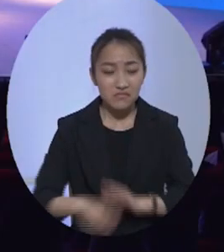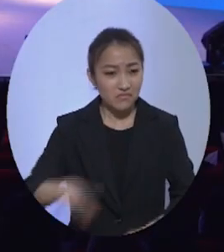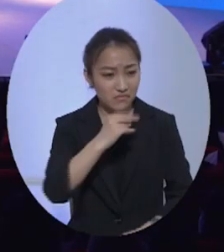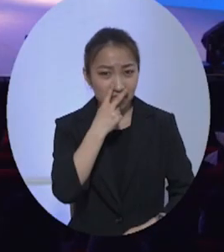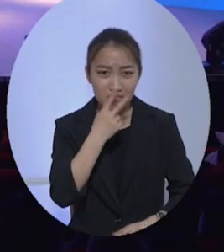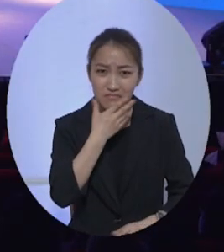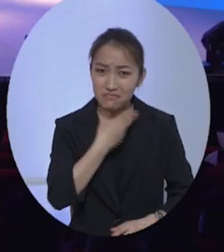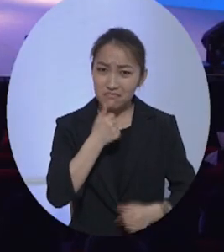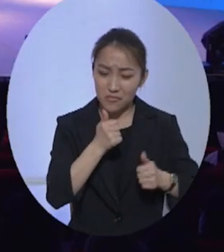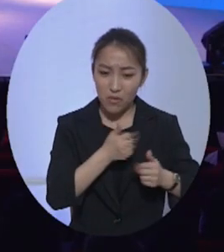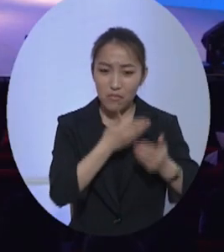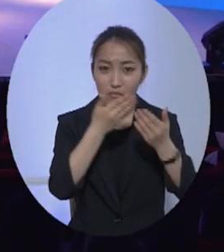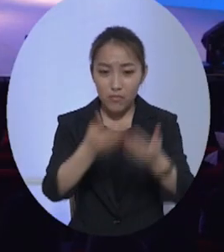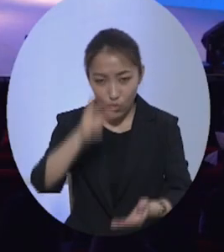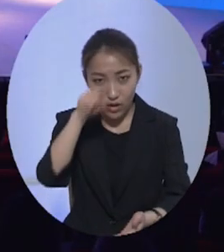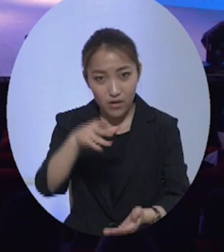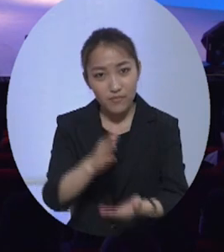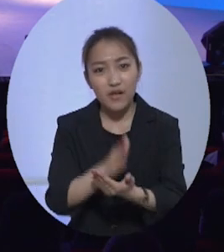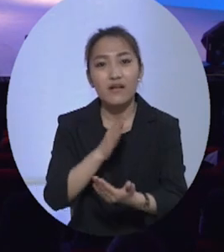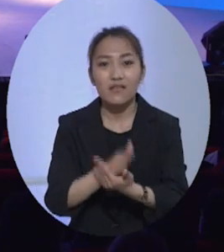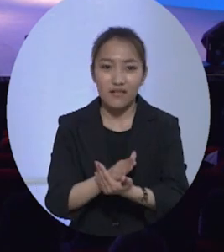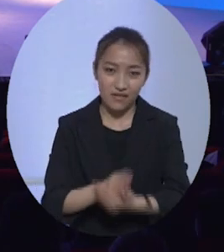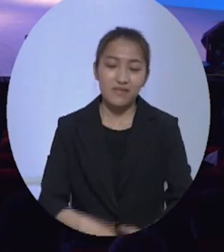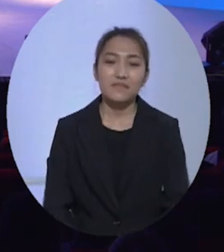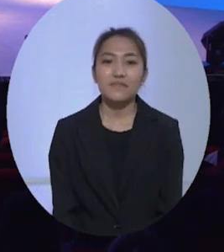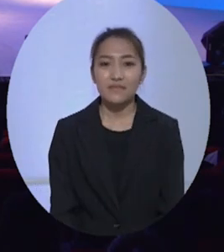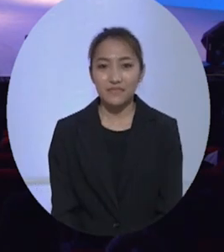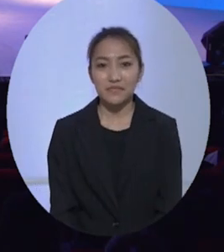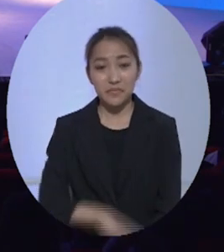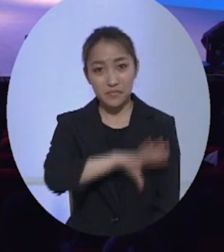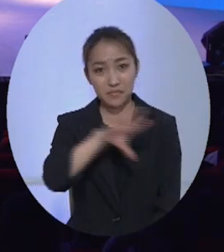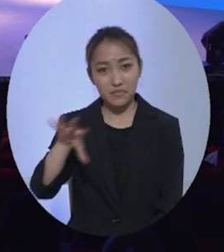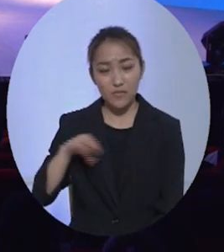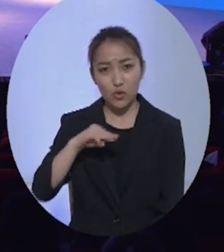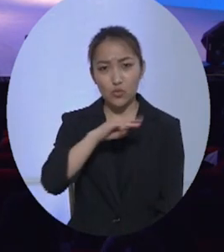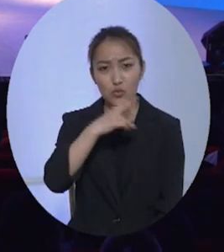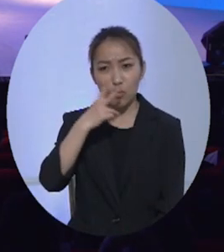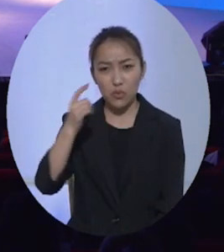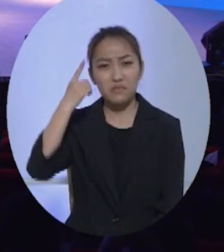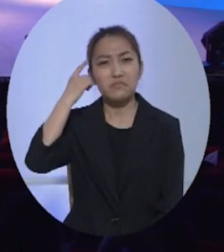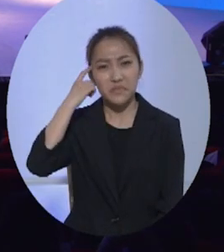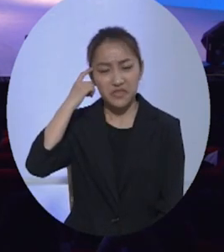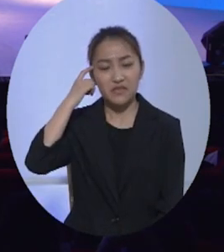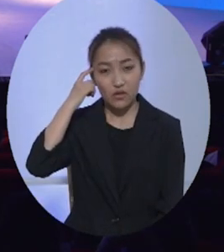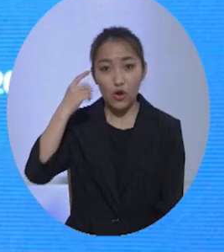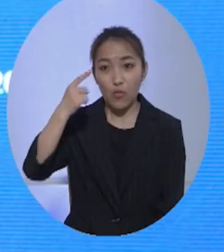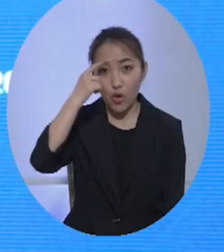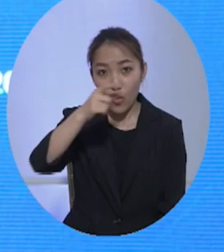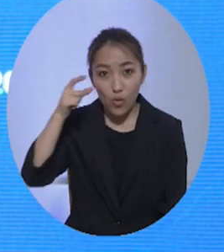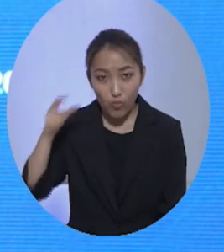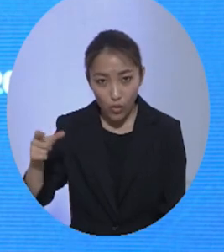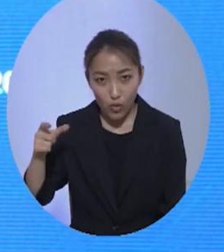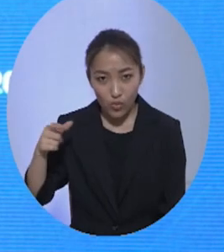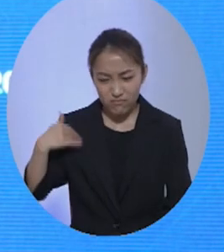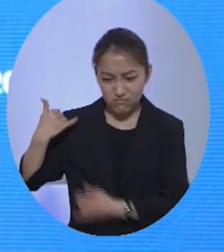өгсөн юм байна гэд. За тэгвэл одоо хардаа түүхэ мэдчихсэн монголчууд. Заламж